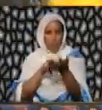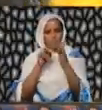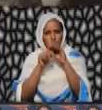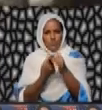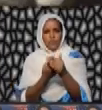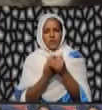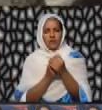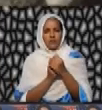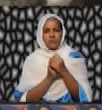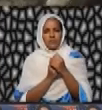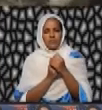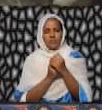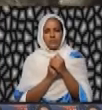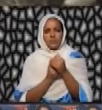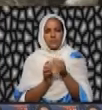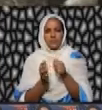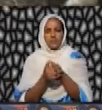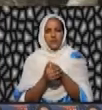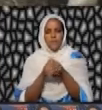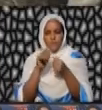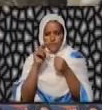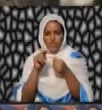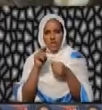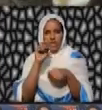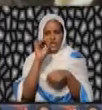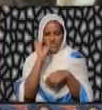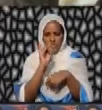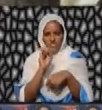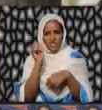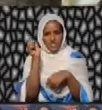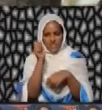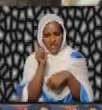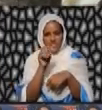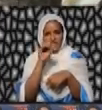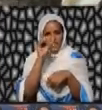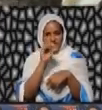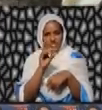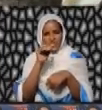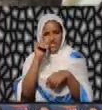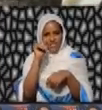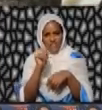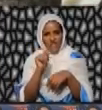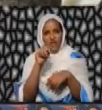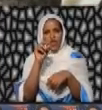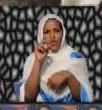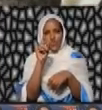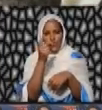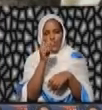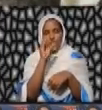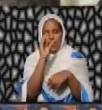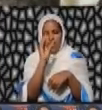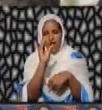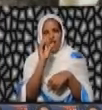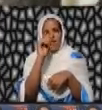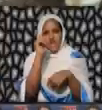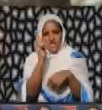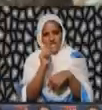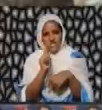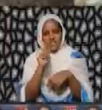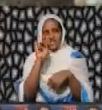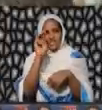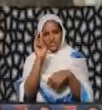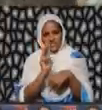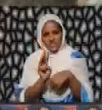ጀምሯል። መባል ል እ ክ ተ ዮ ሀ